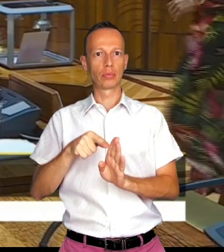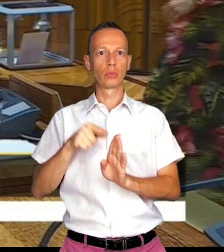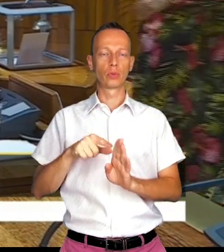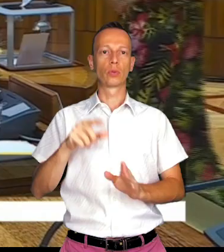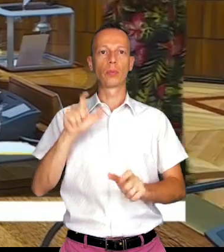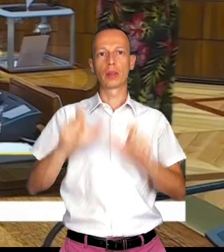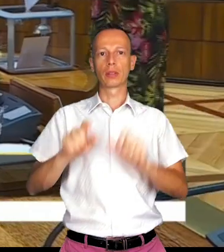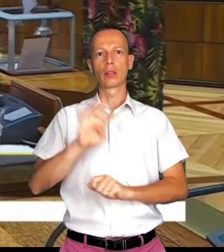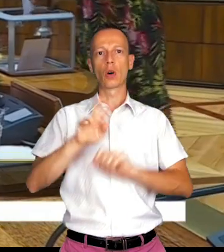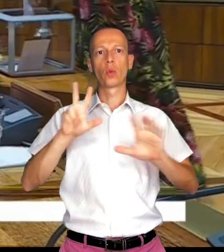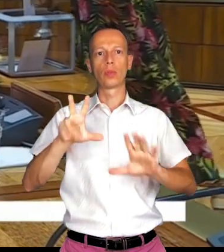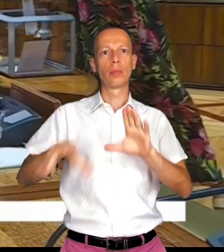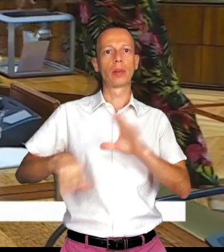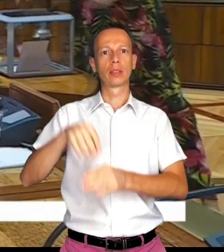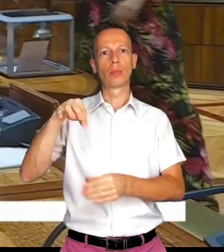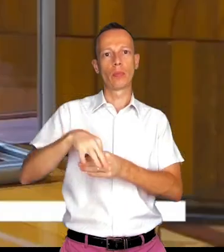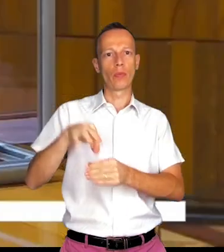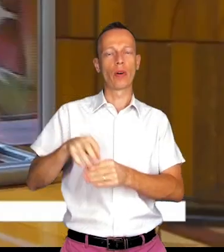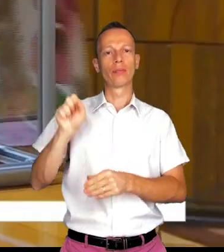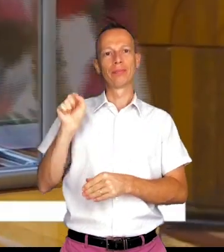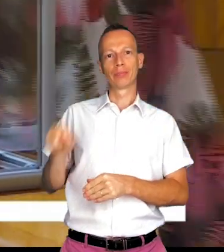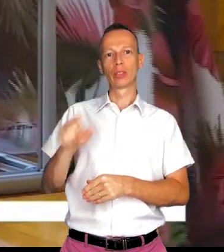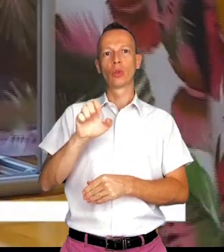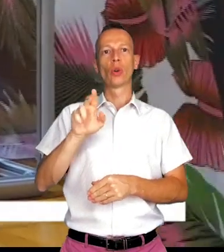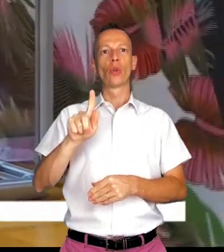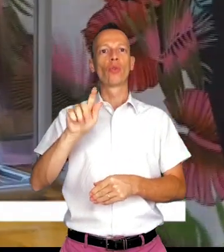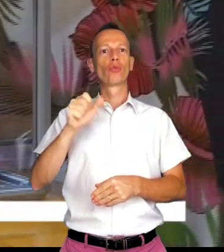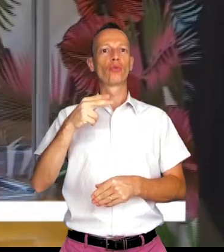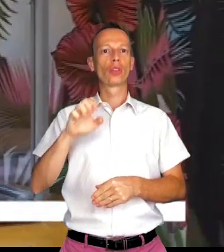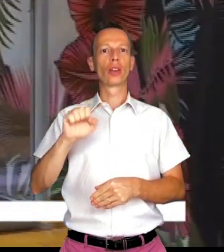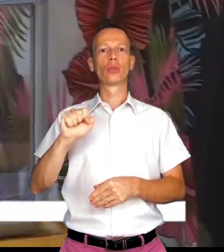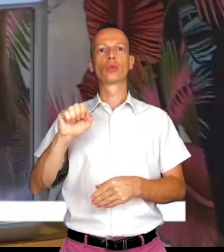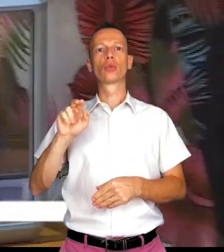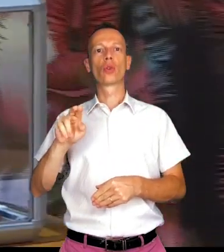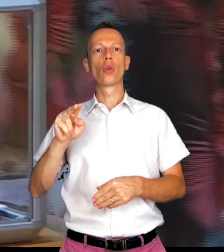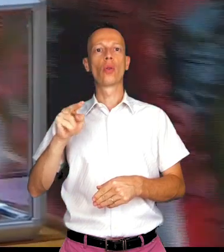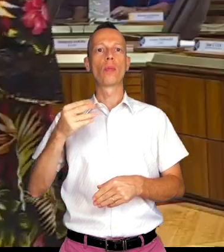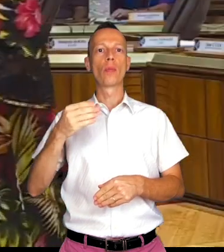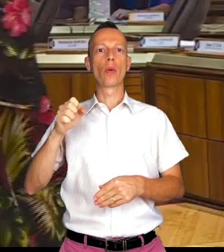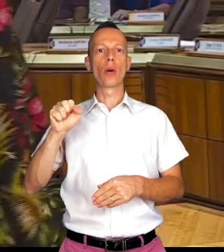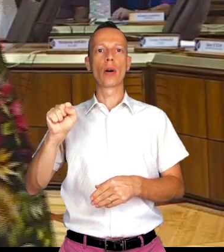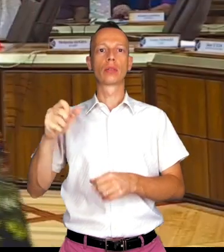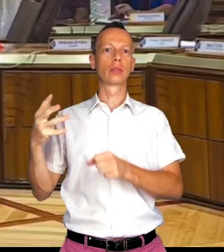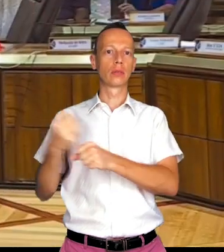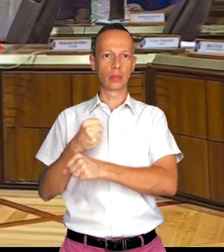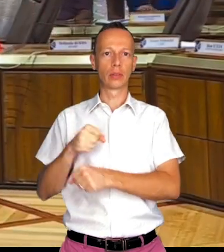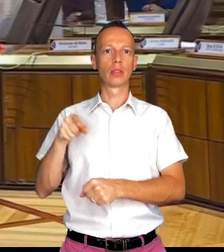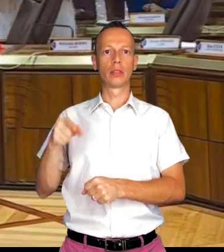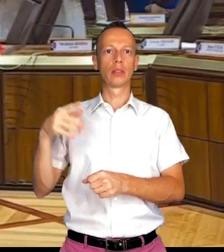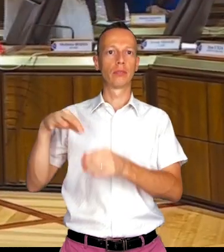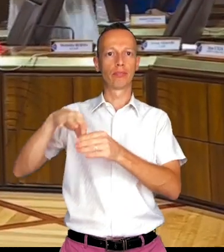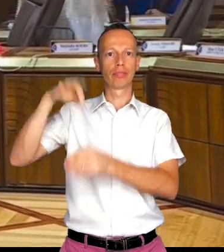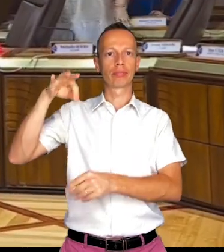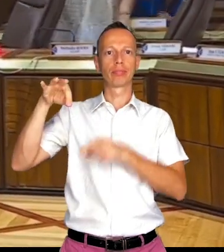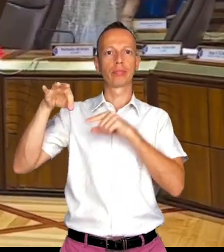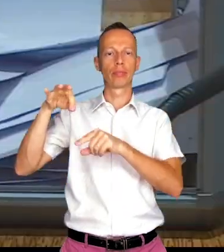44 des 48 représentants ont participé au vote. Jeanne Sommers a obtenu 20 voix, Patrick Gallenand 14, Diana